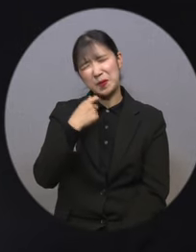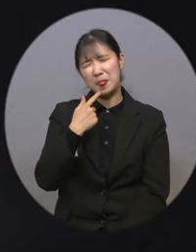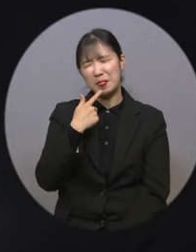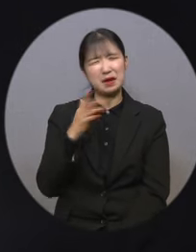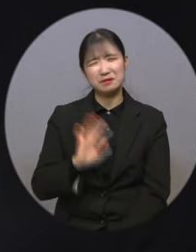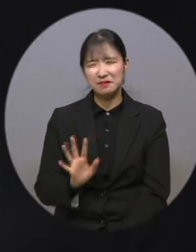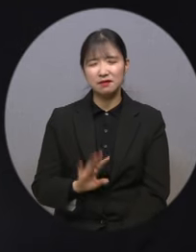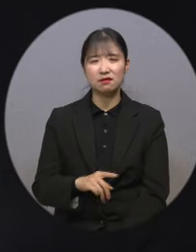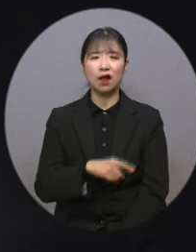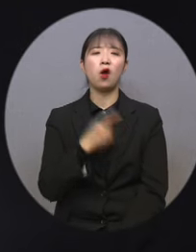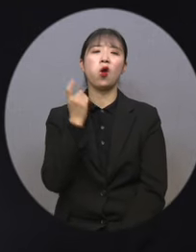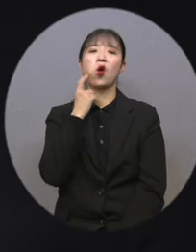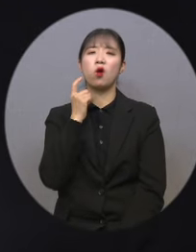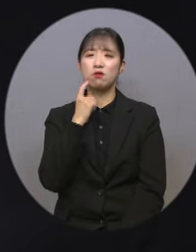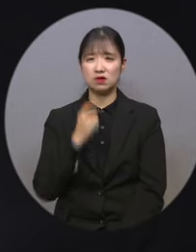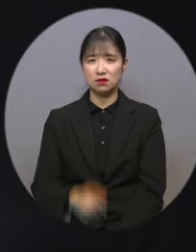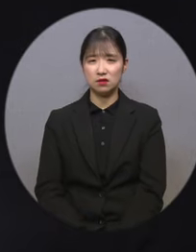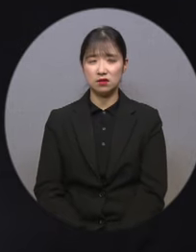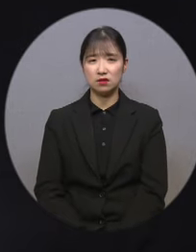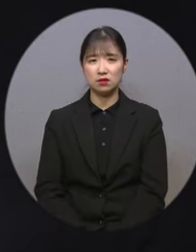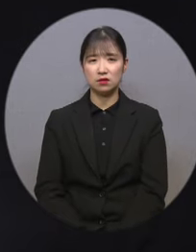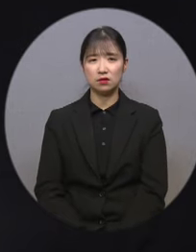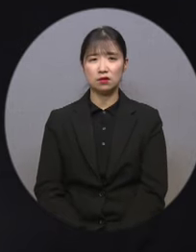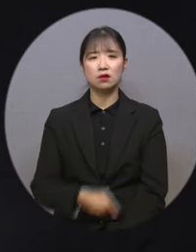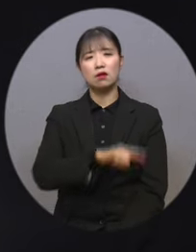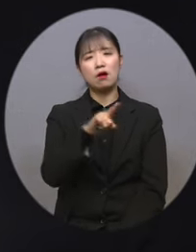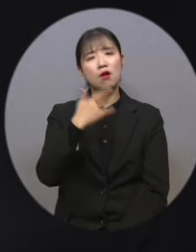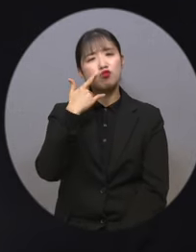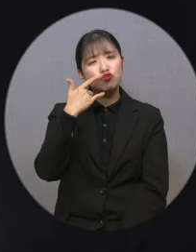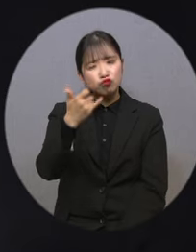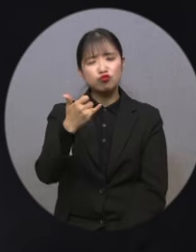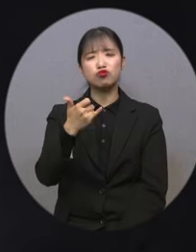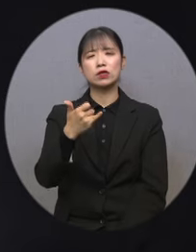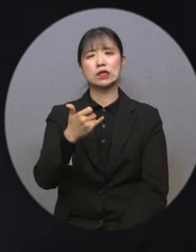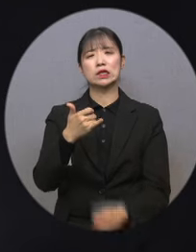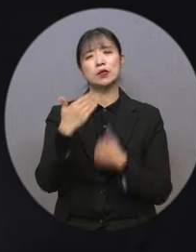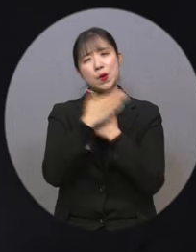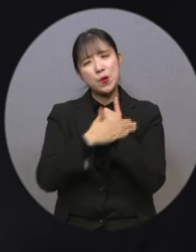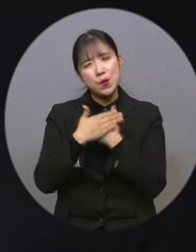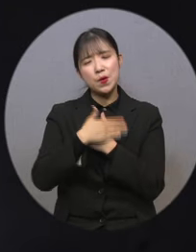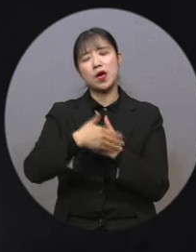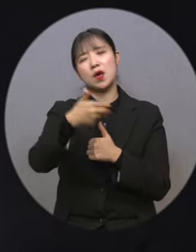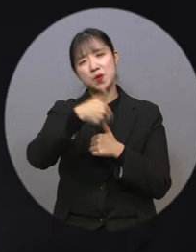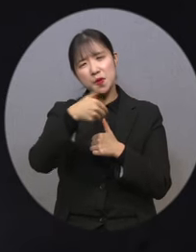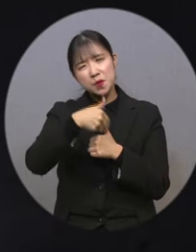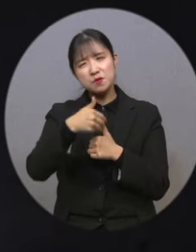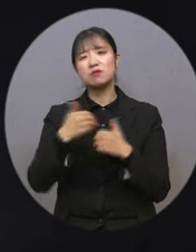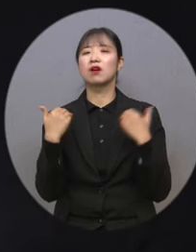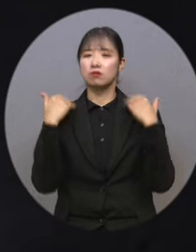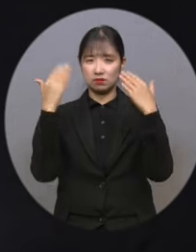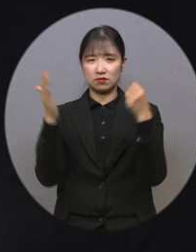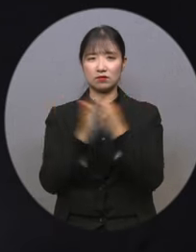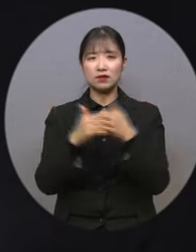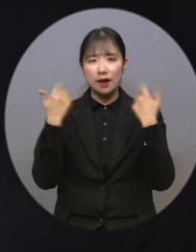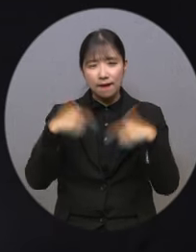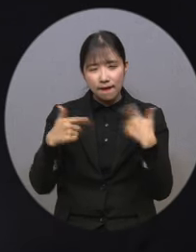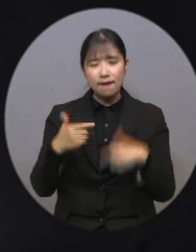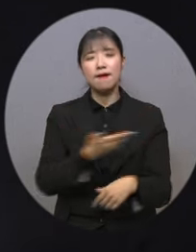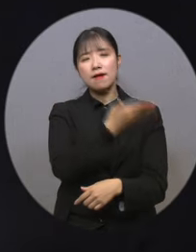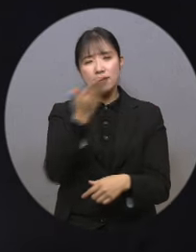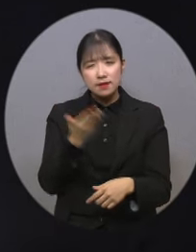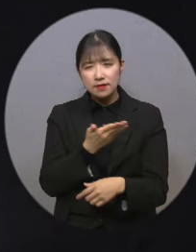거짓말이야. 그렇잖아요. 그렇게 그런 어머니 아버님한테 우리가 성장했어. 그러니까 항상 그분들을 생각해서